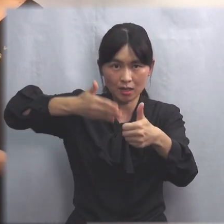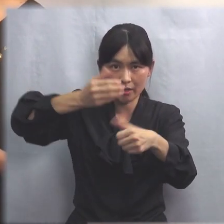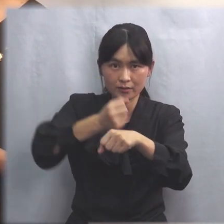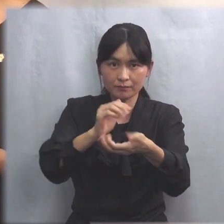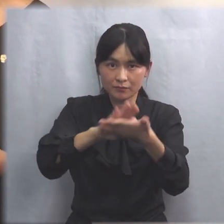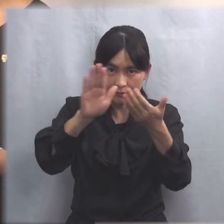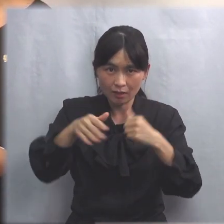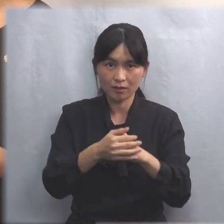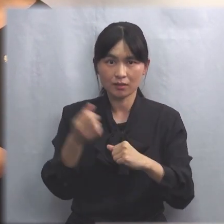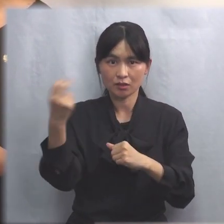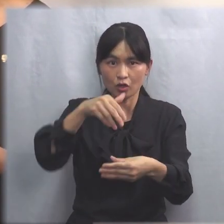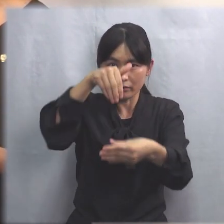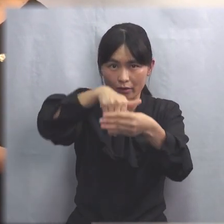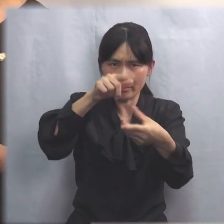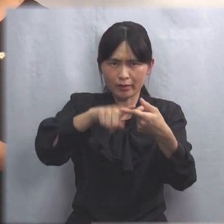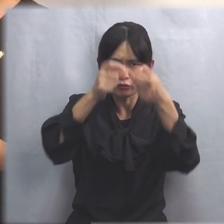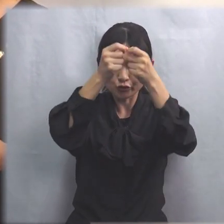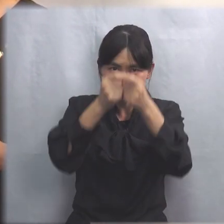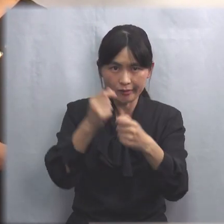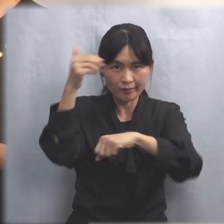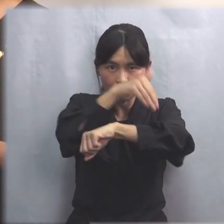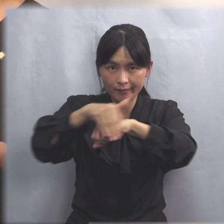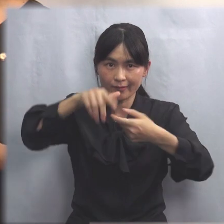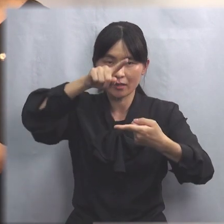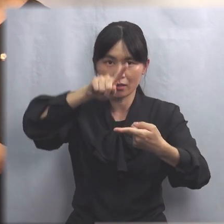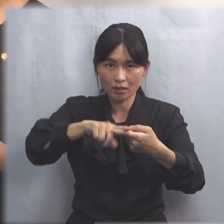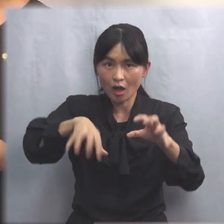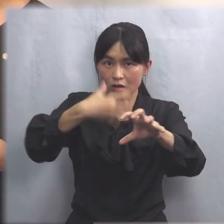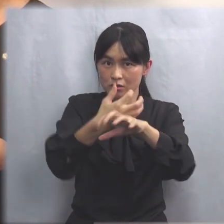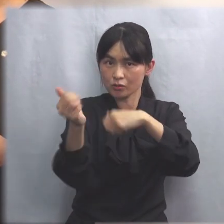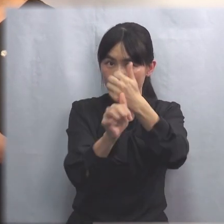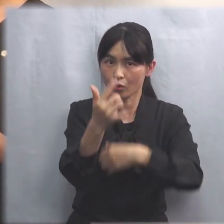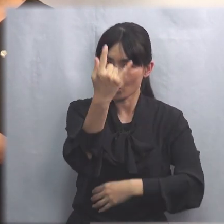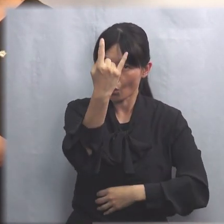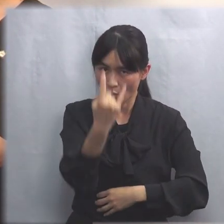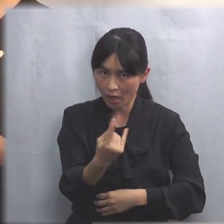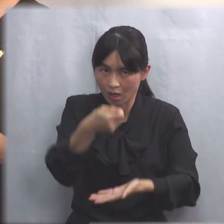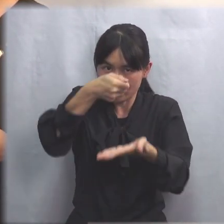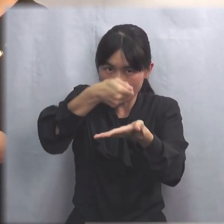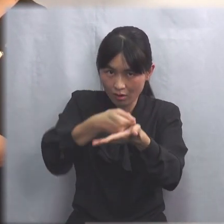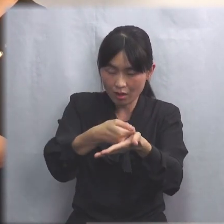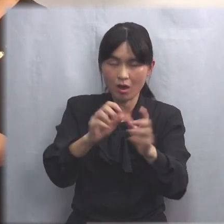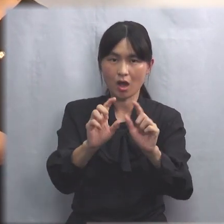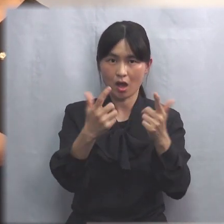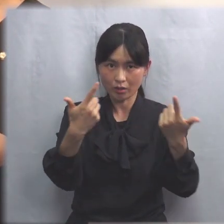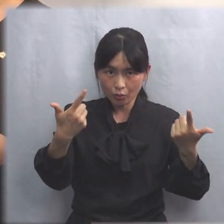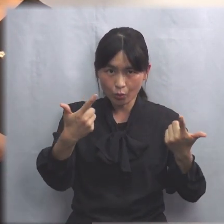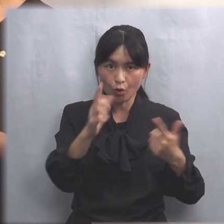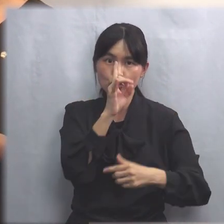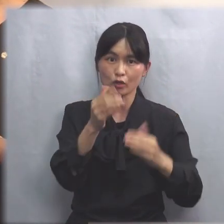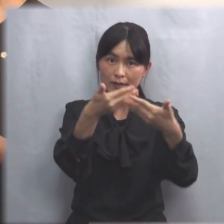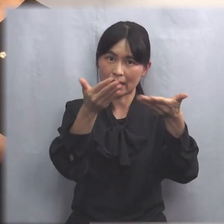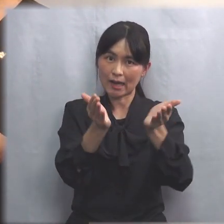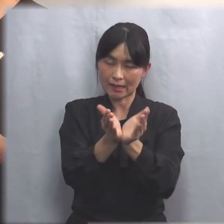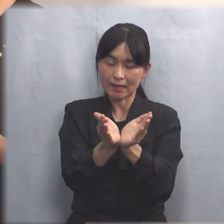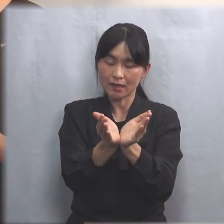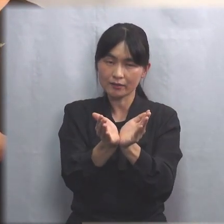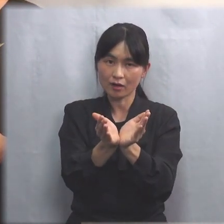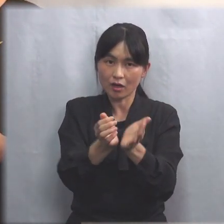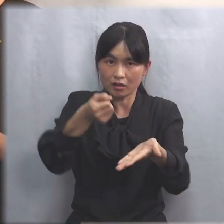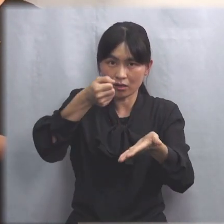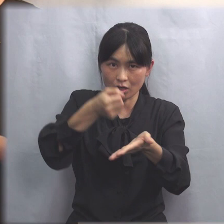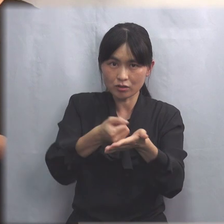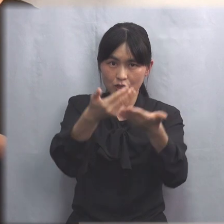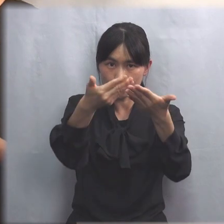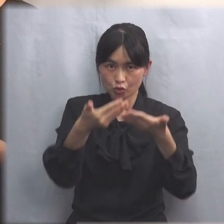그리고 이러한 선거에 대한 구체적인 부분은 혁신위원회가 규정하는 것이 아니라 중앙당의 집행부에서